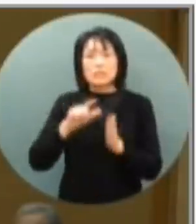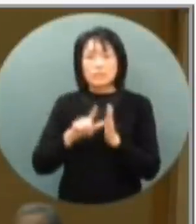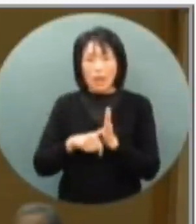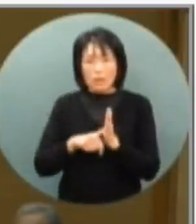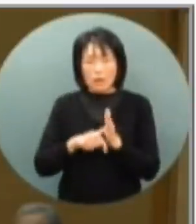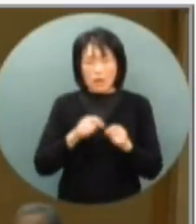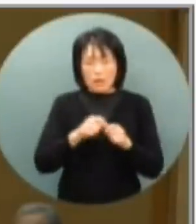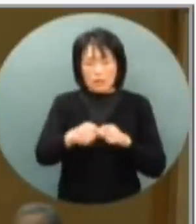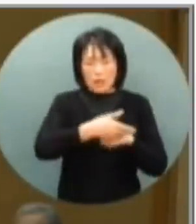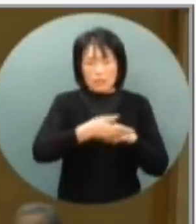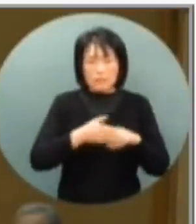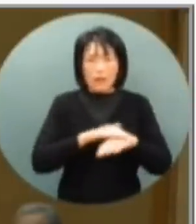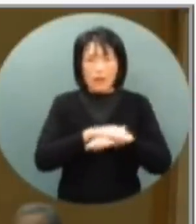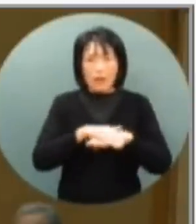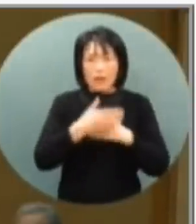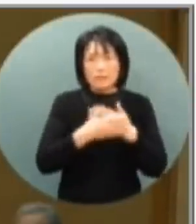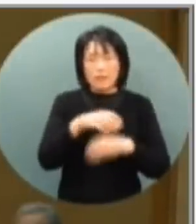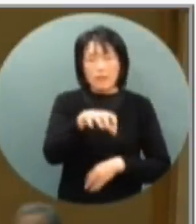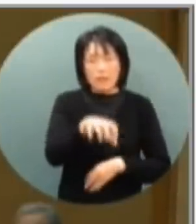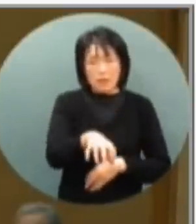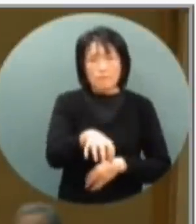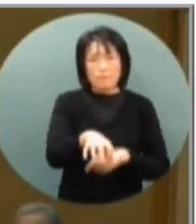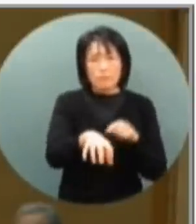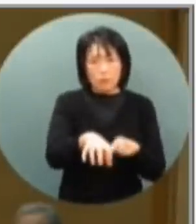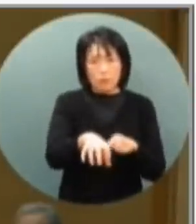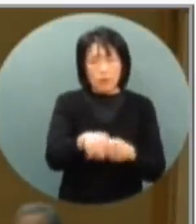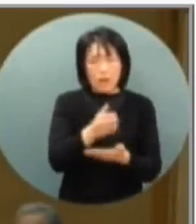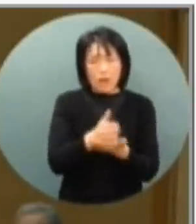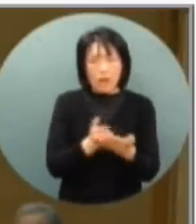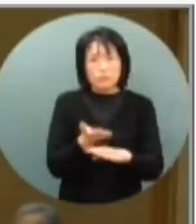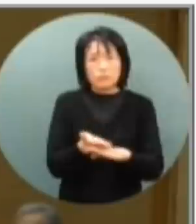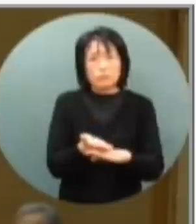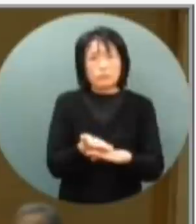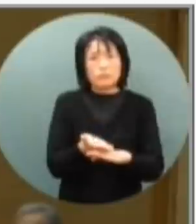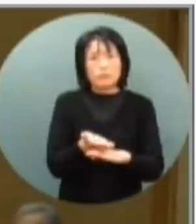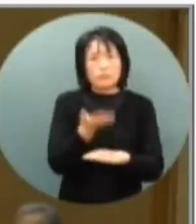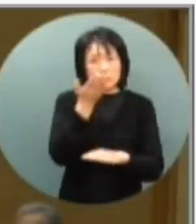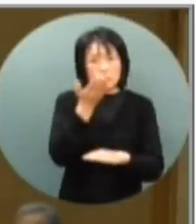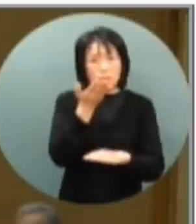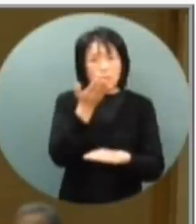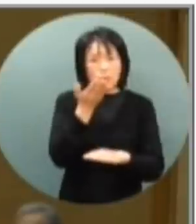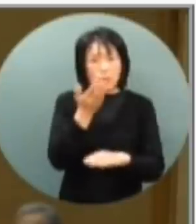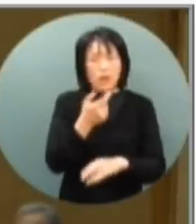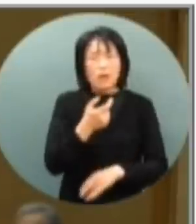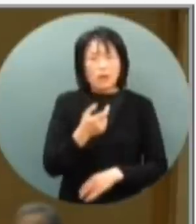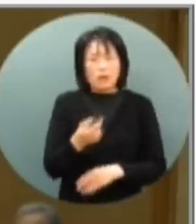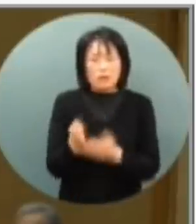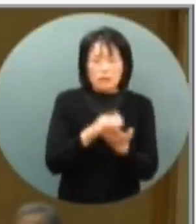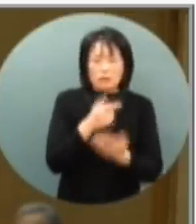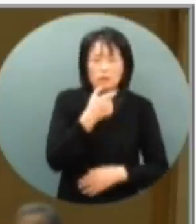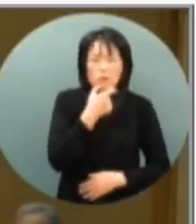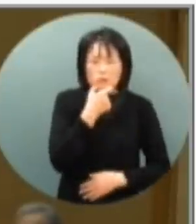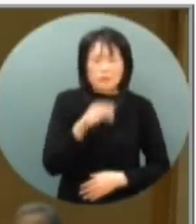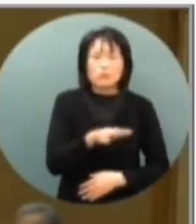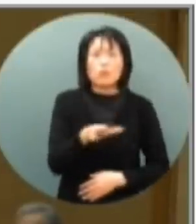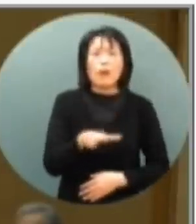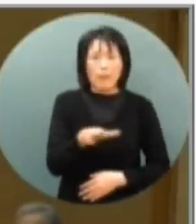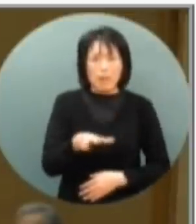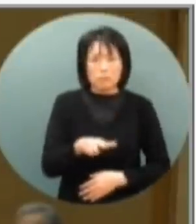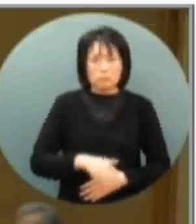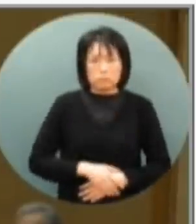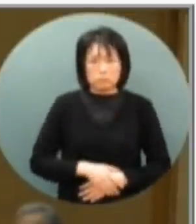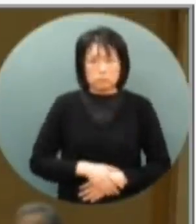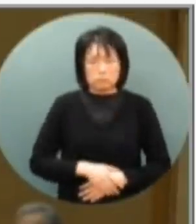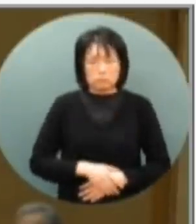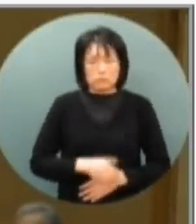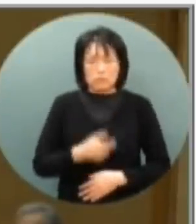島愛生園の半分以上は遺骨がそのままになっています。遺骨すら帰れない状況がある